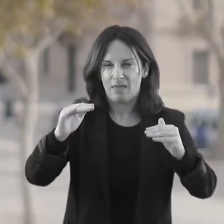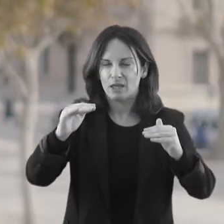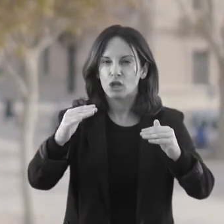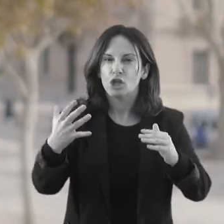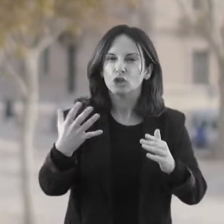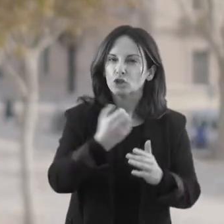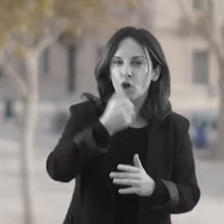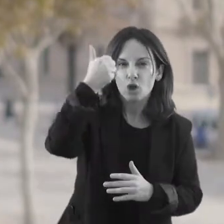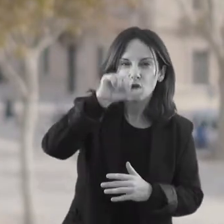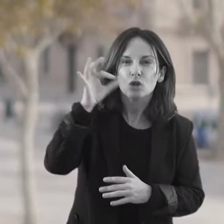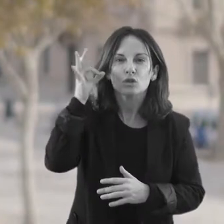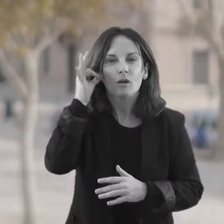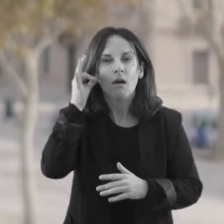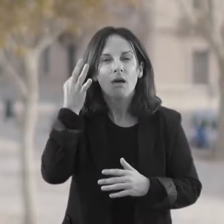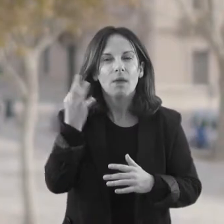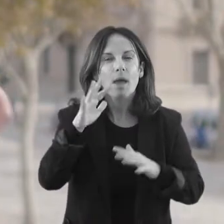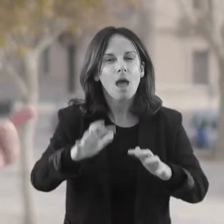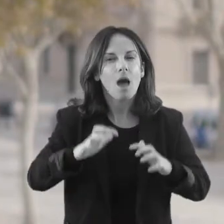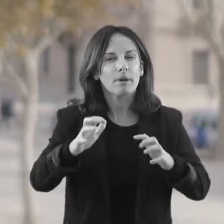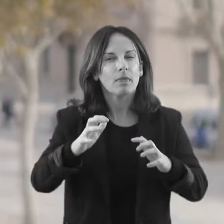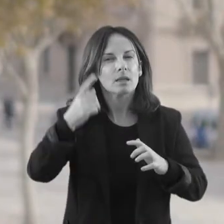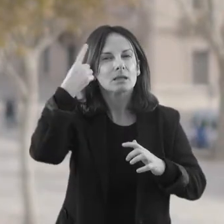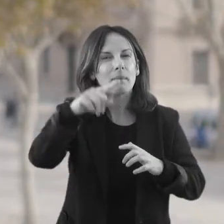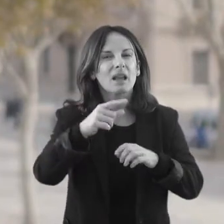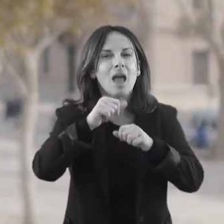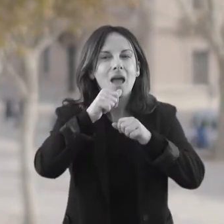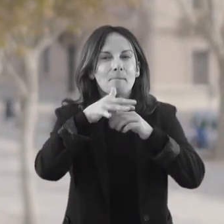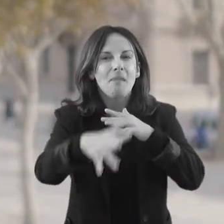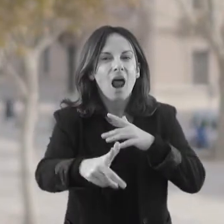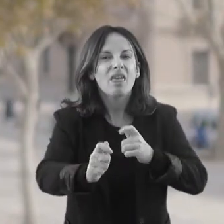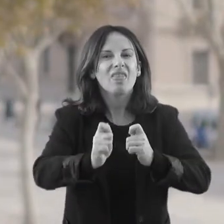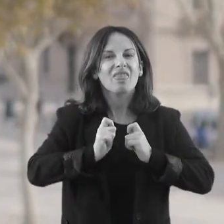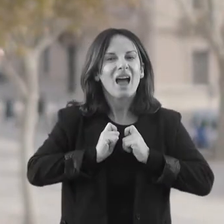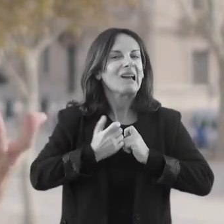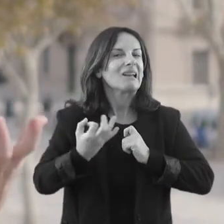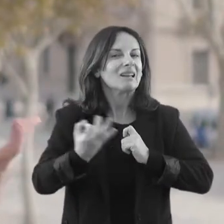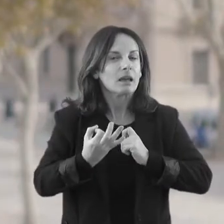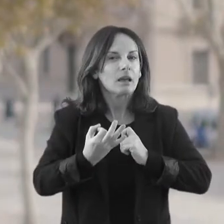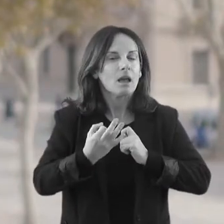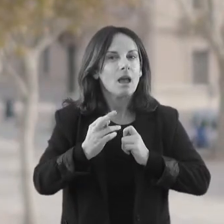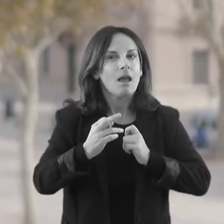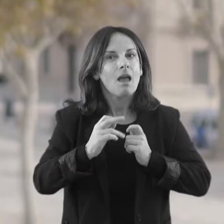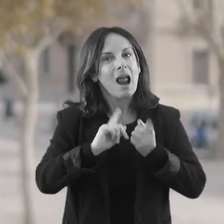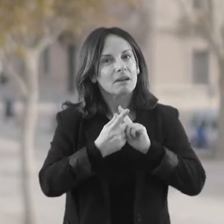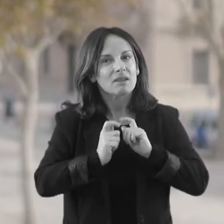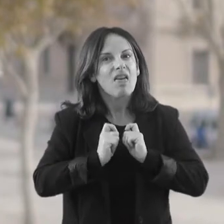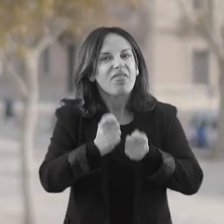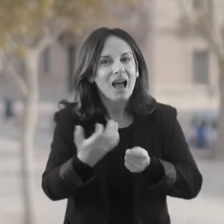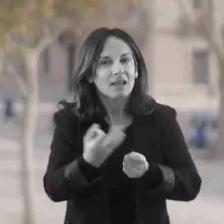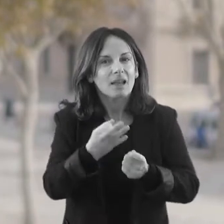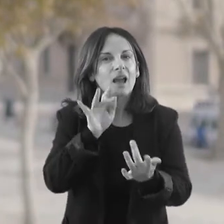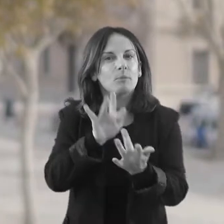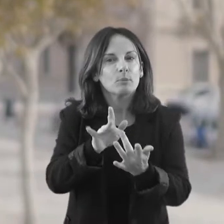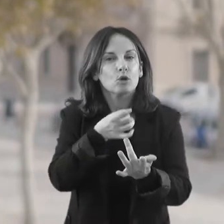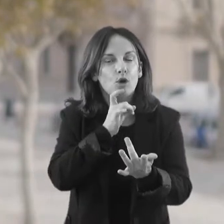on tots i totes aprenguem de moltes maneres què ens aporta la mar. Què li podem donar, com ens hi relacionem nosaltres a la mà.